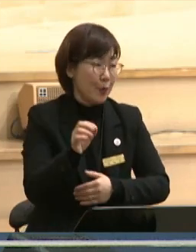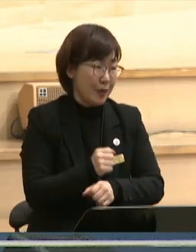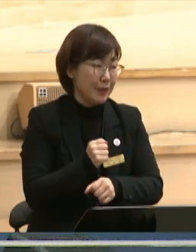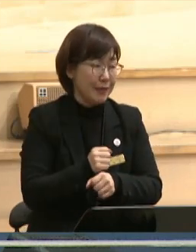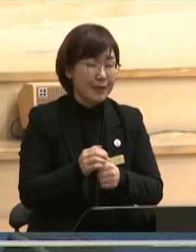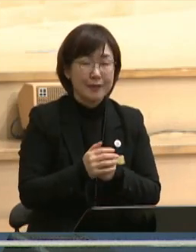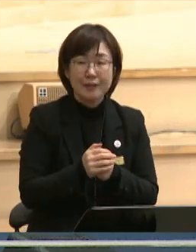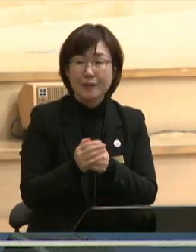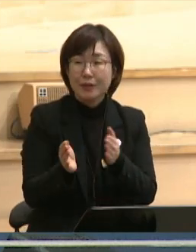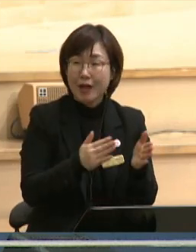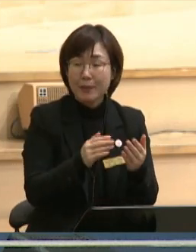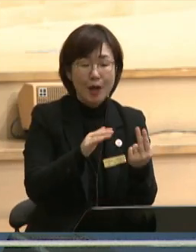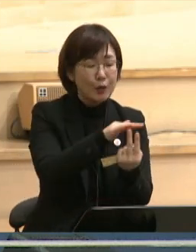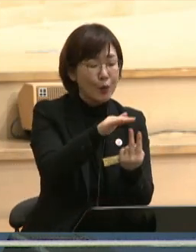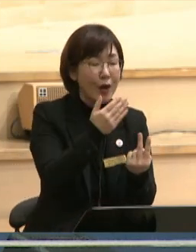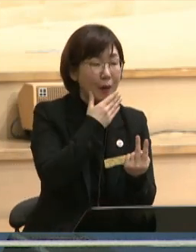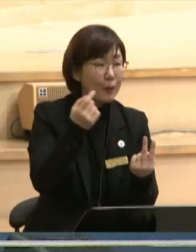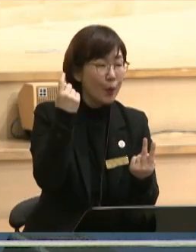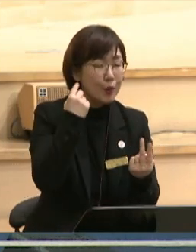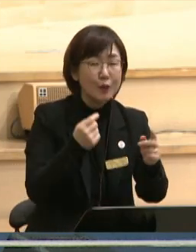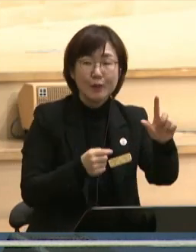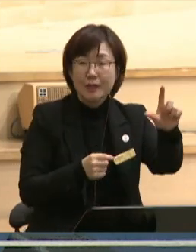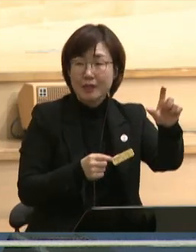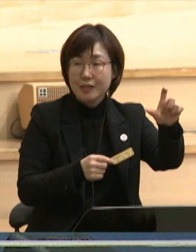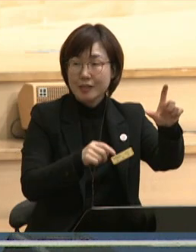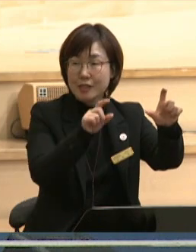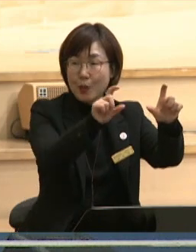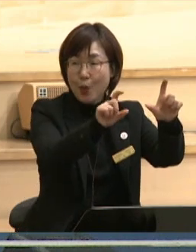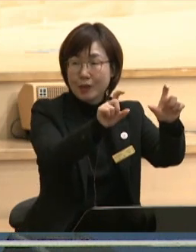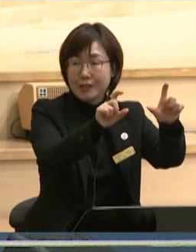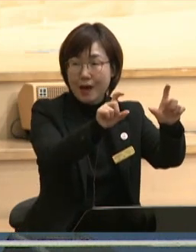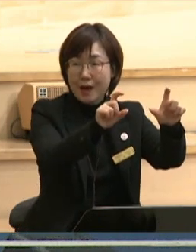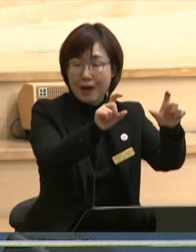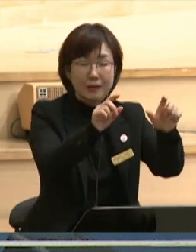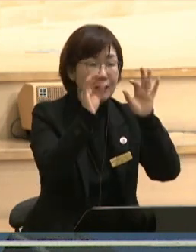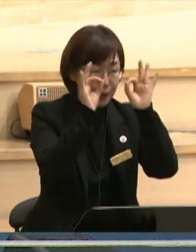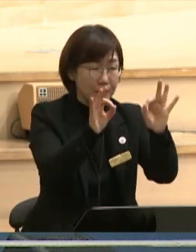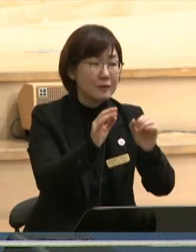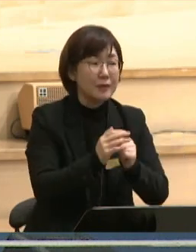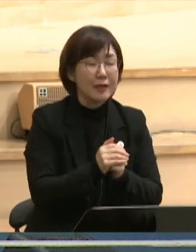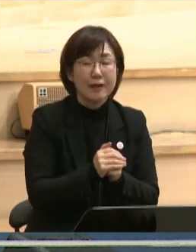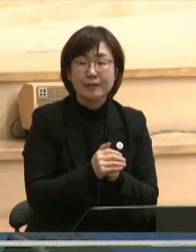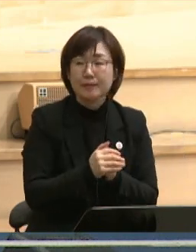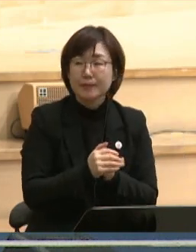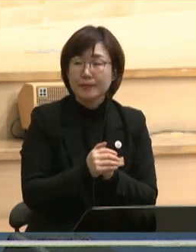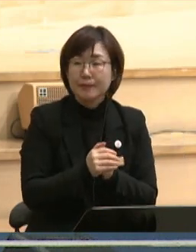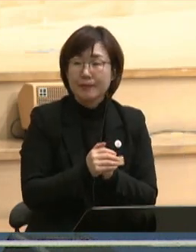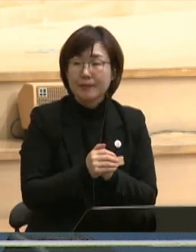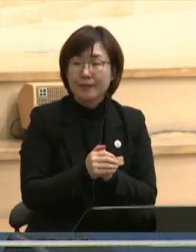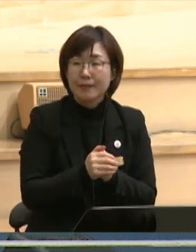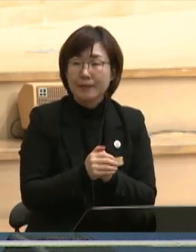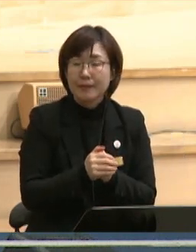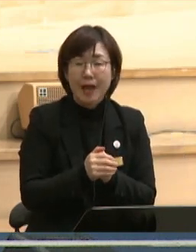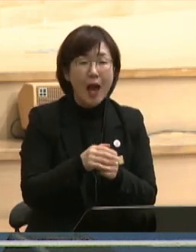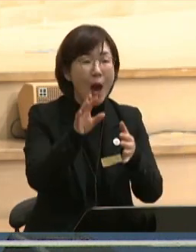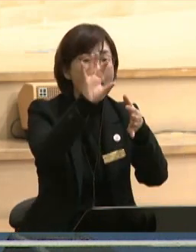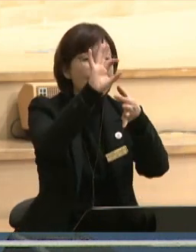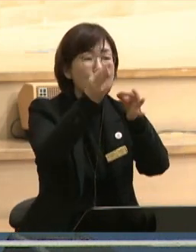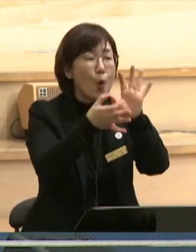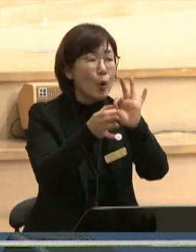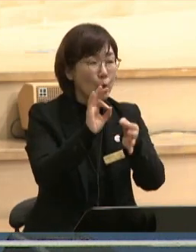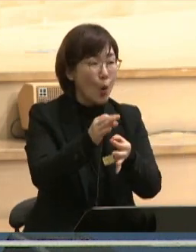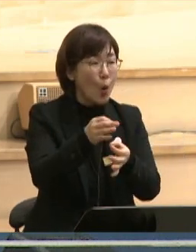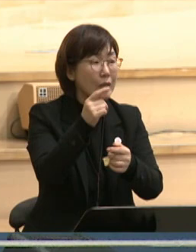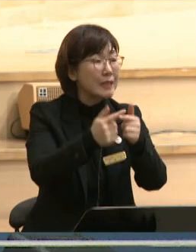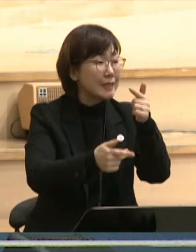한번가 보십시다 요한복음 요한복음 15장으로 한번 가봅시다 요한복음 15장 그 유명한 포도나무